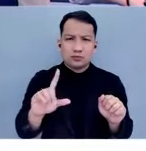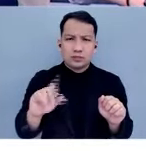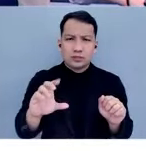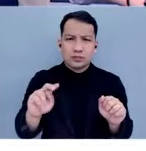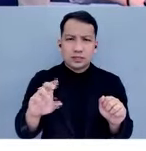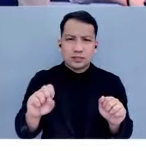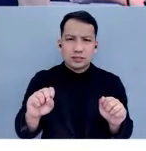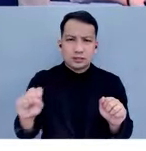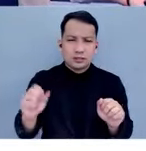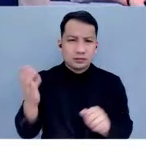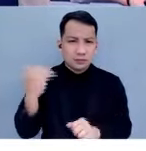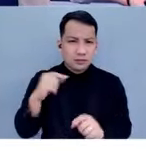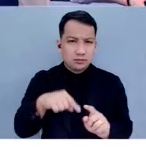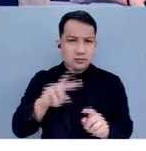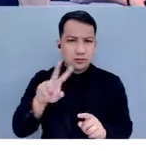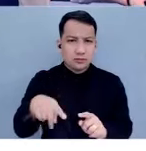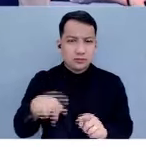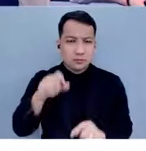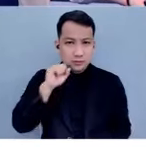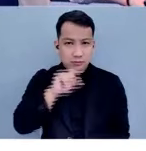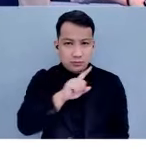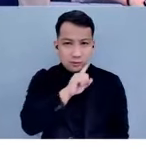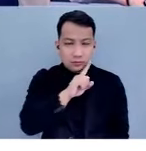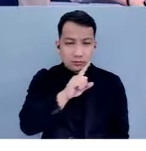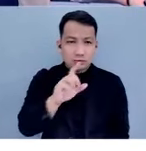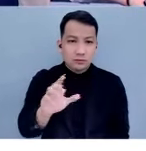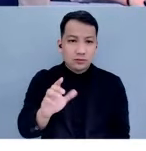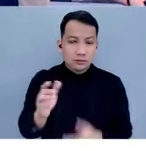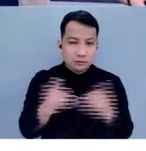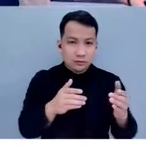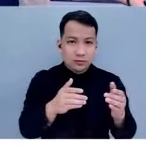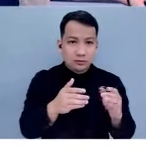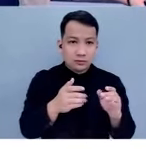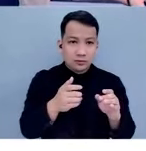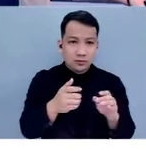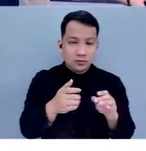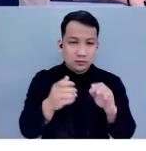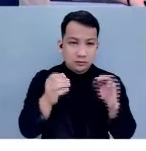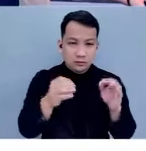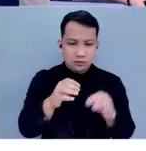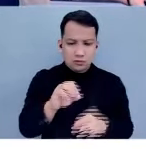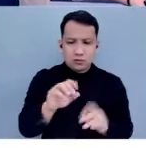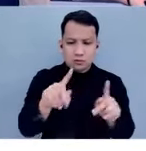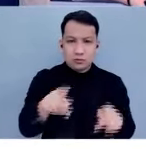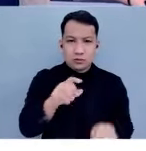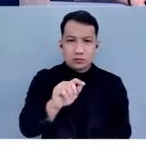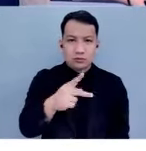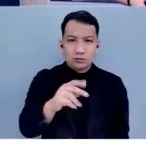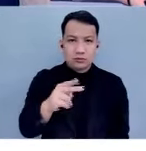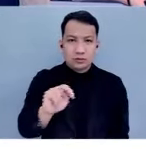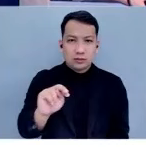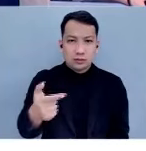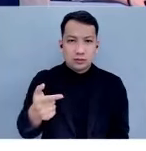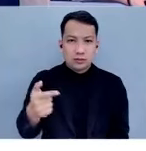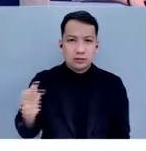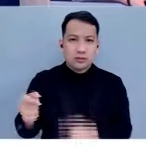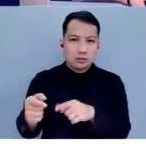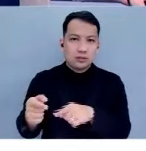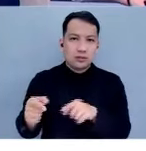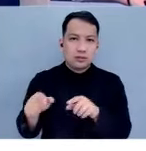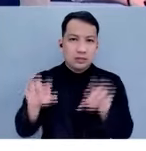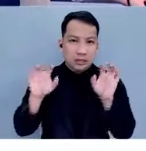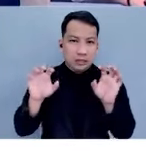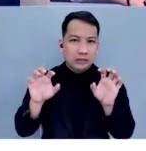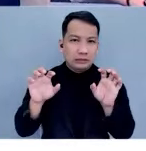Duterte bilang pasimuno raw ng Oplan Tokhang sa Davao City. Tinawag din ni Las Cañas bilang halimaw ng Davao si